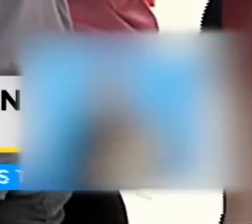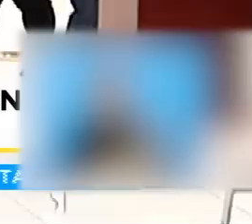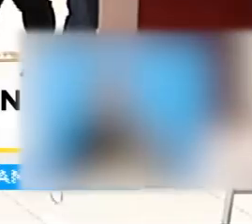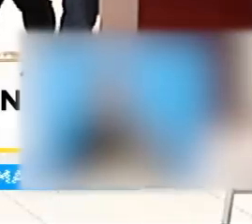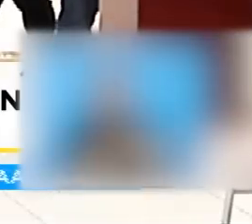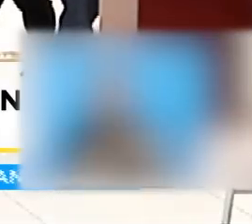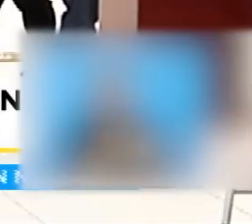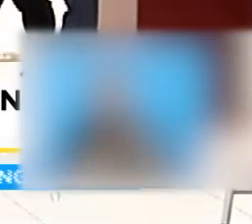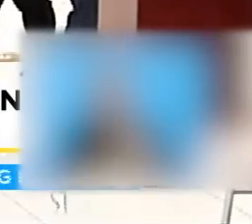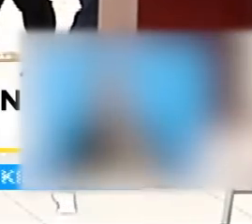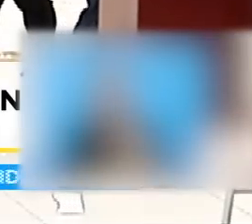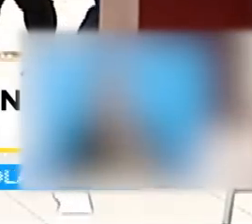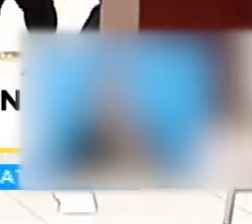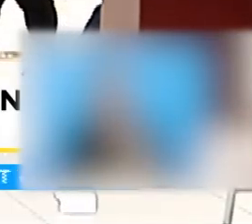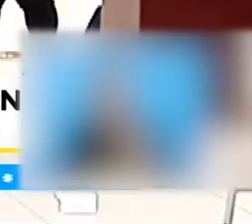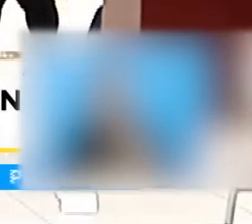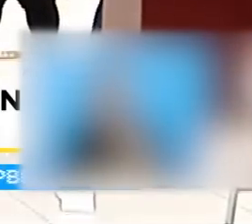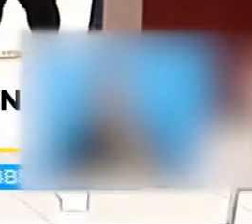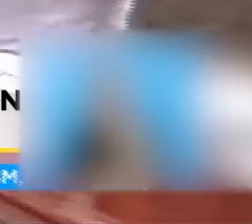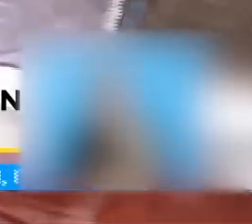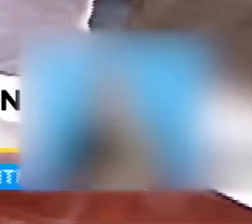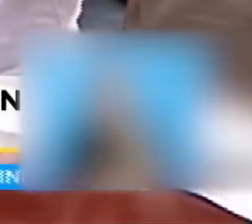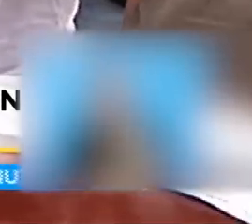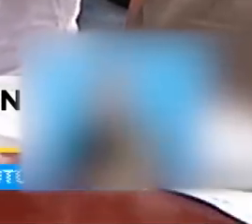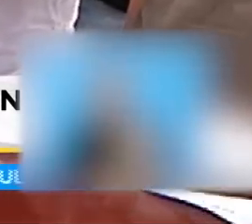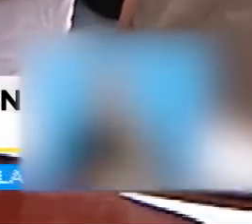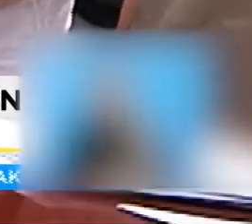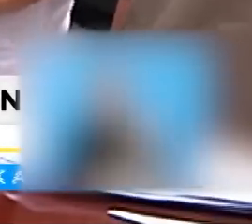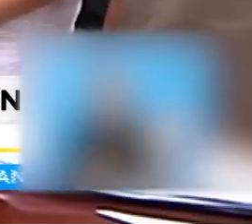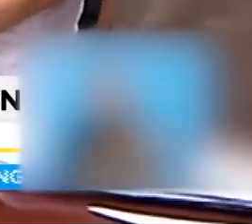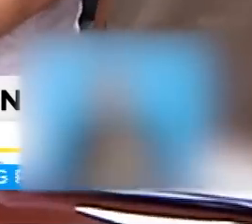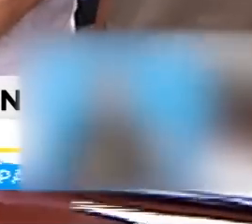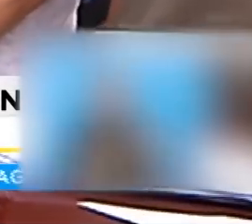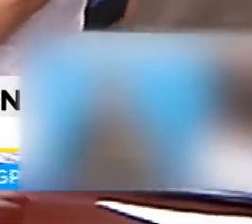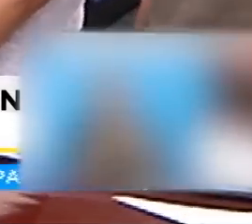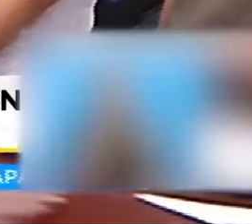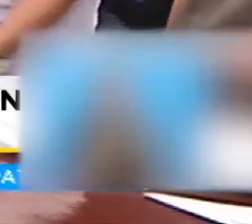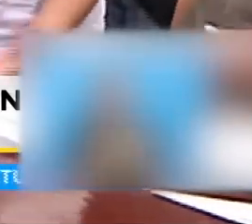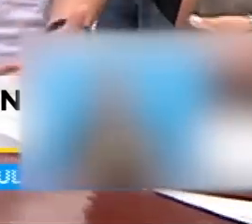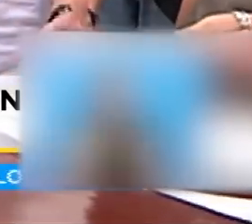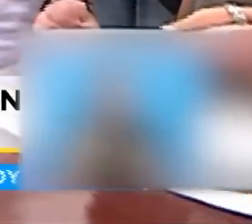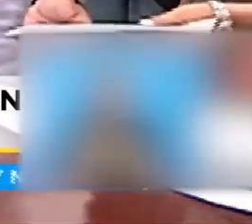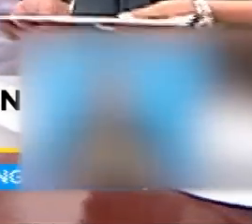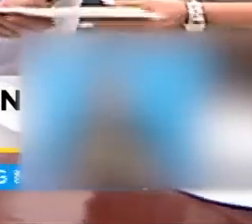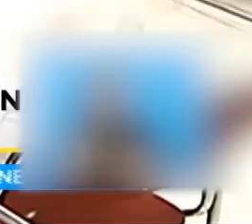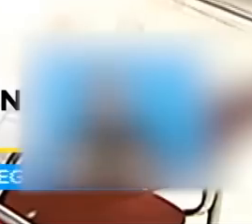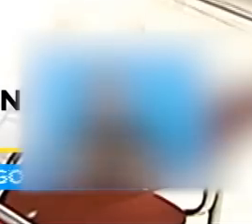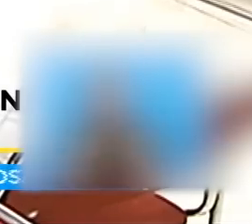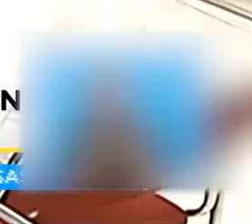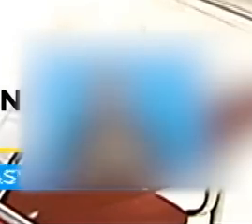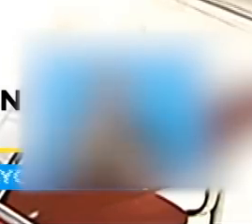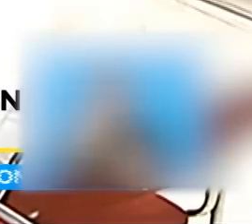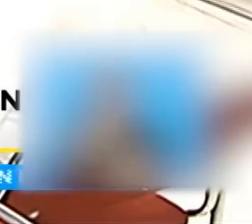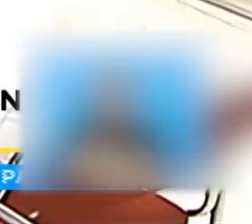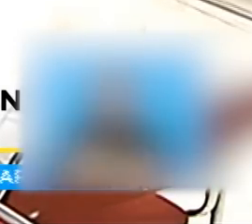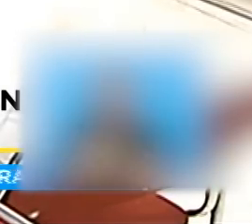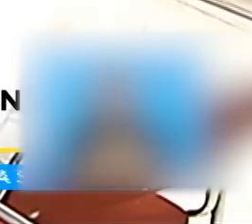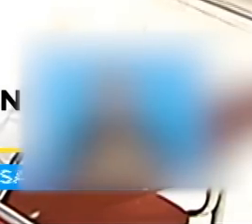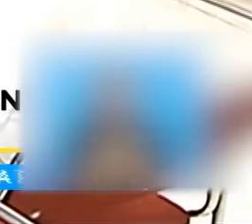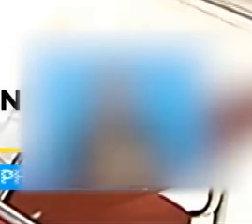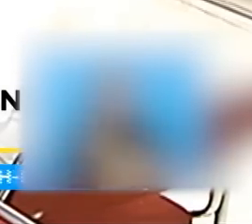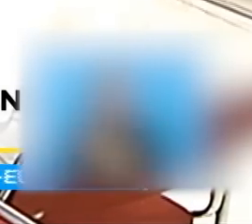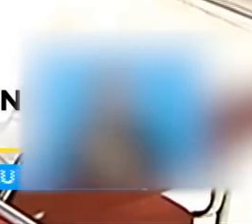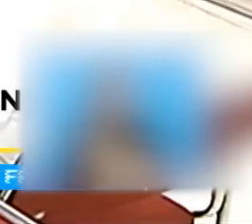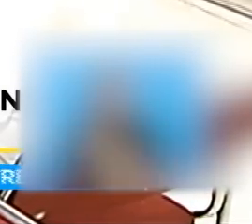Ang sinasabi niya, ayaw daw niyang masira yung relasyon natin sa kahit na anong bansa.